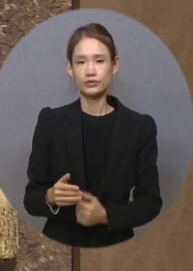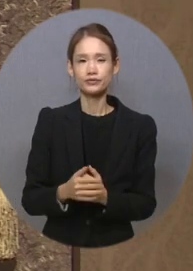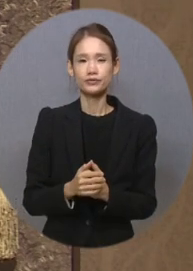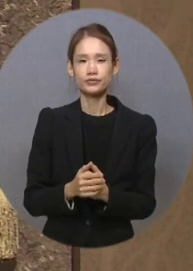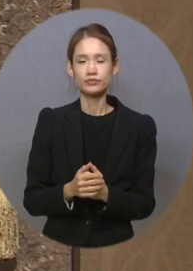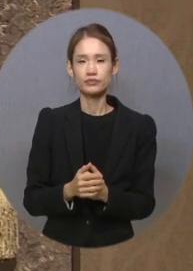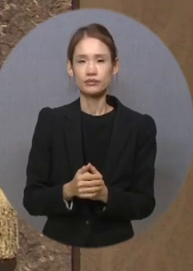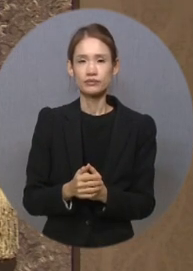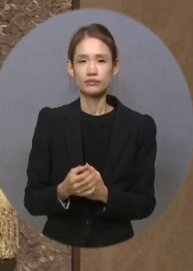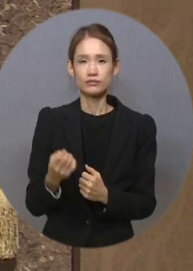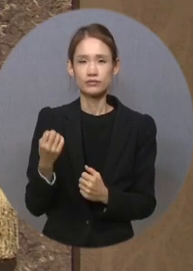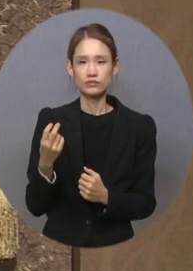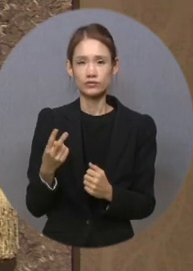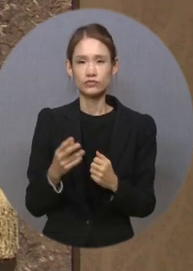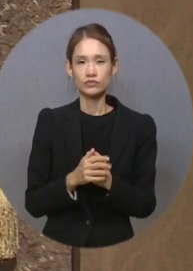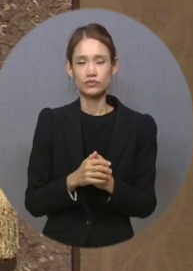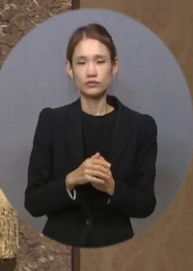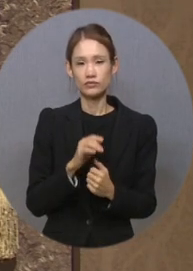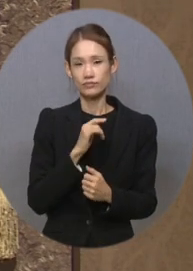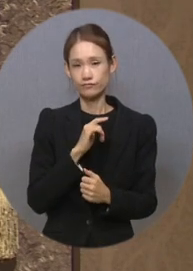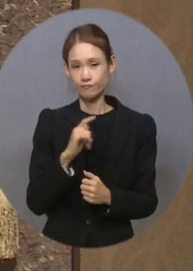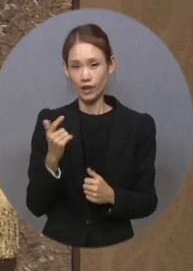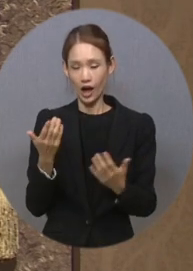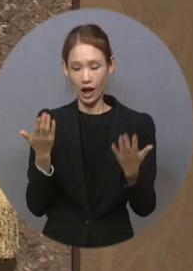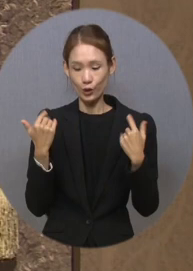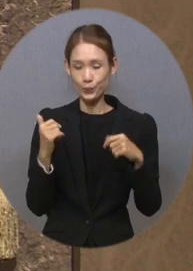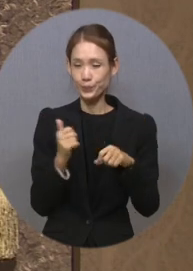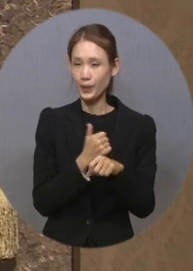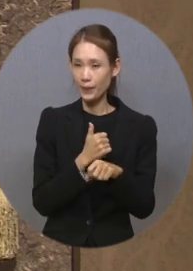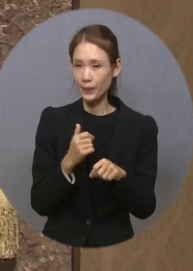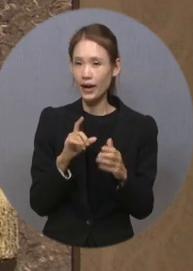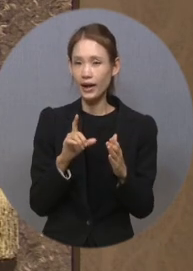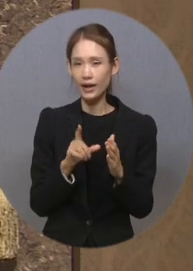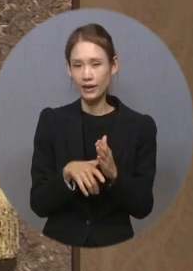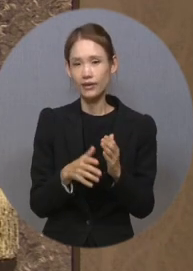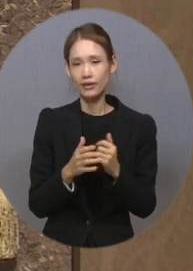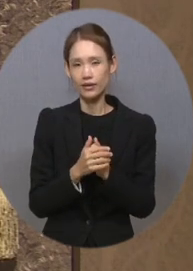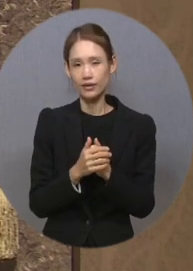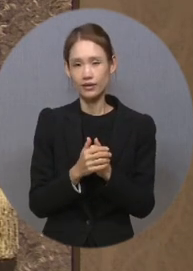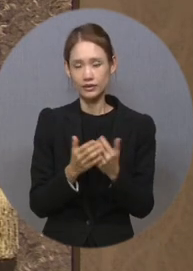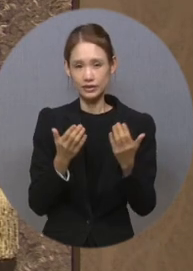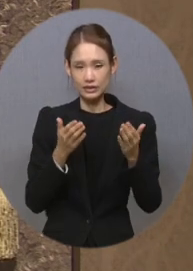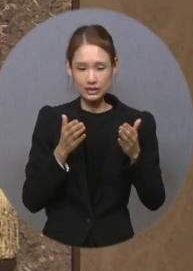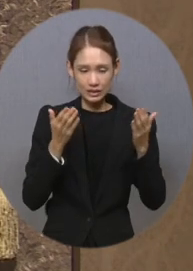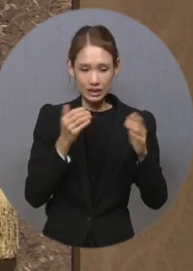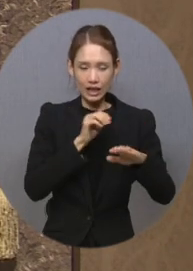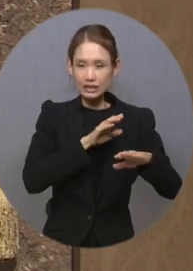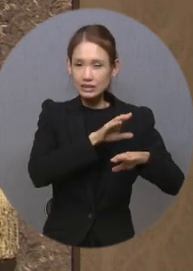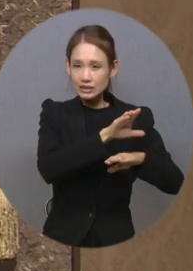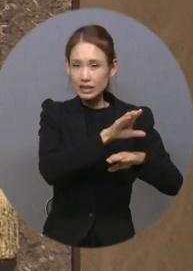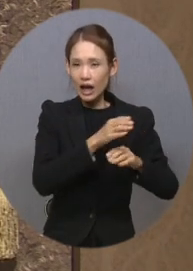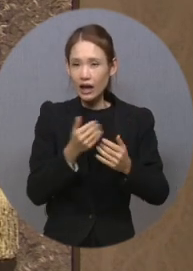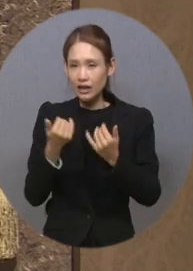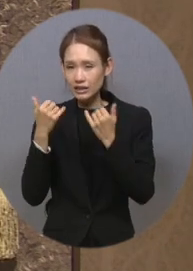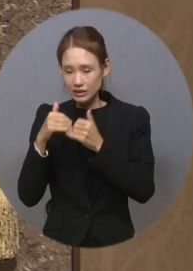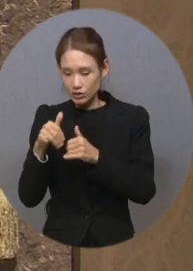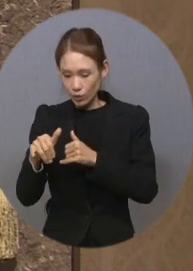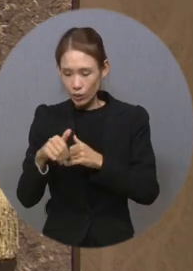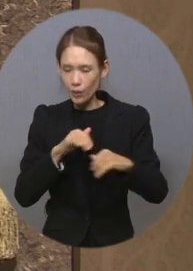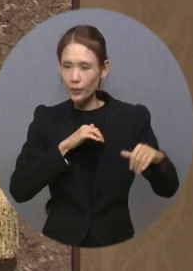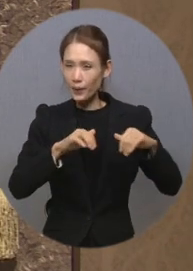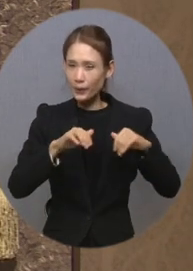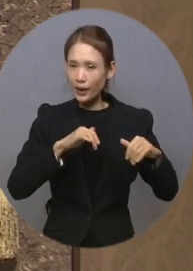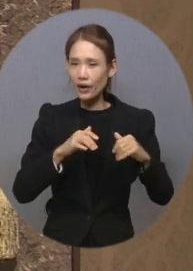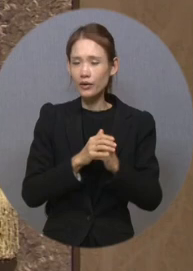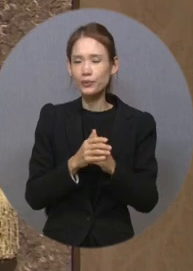그래서 그런 거라든가 여러 가지 그 등하교 길에 차도 인도가 이렇게 막 뒤섞여 있는 이런 곳은 정비를 해서 네.